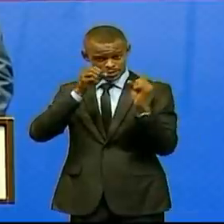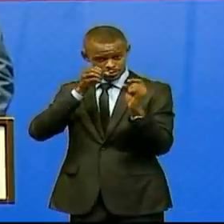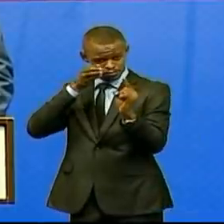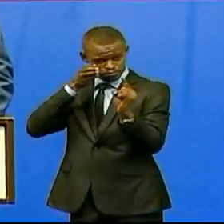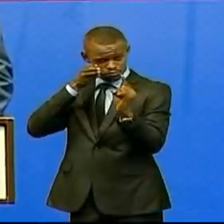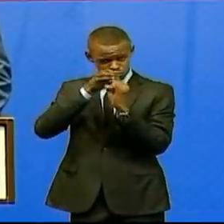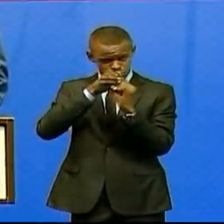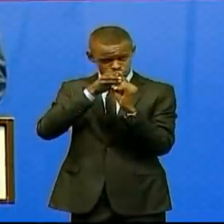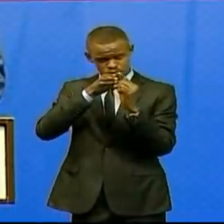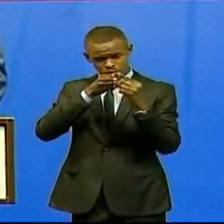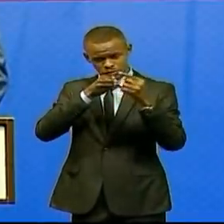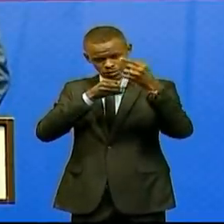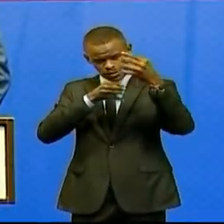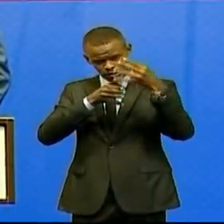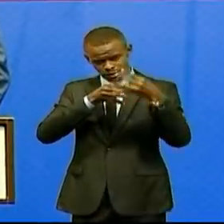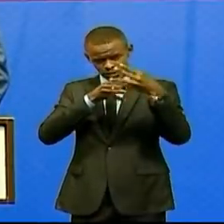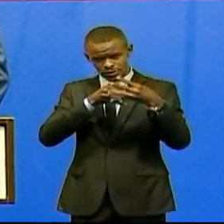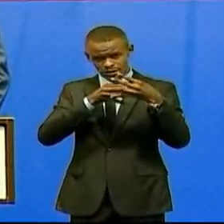points, à savoir